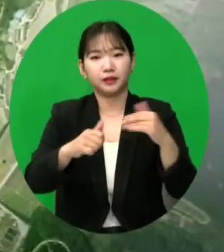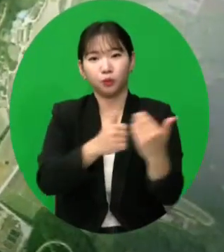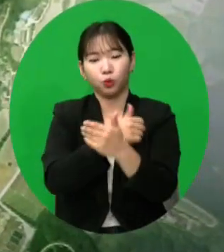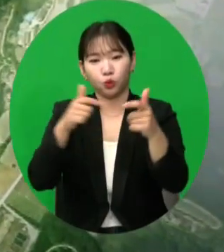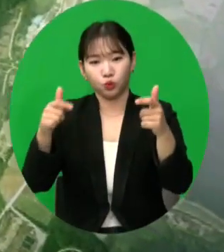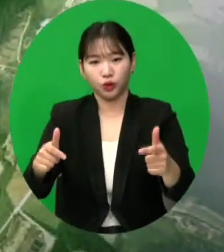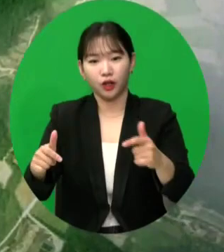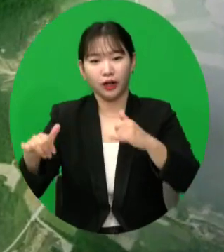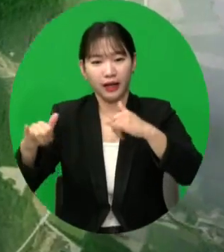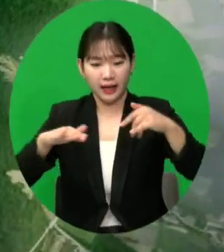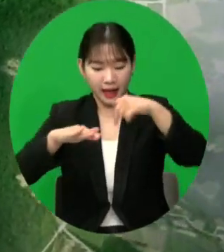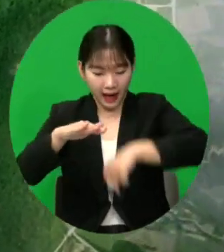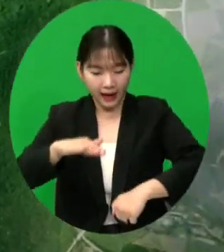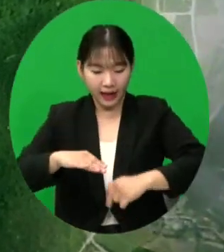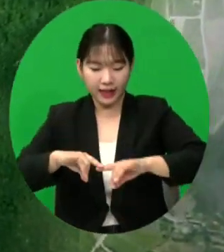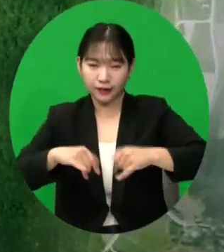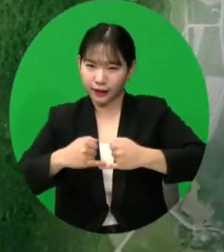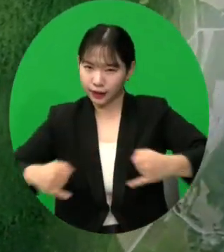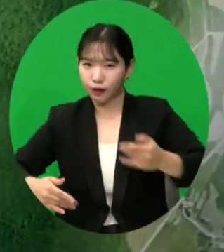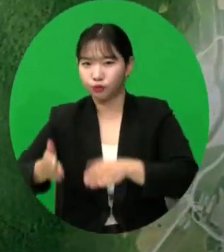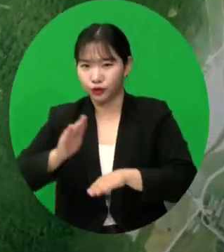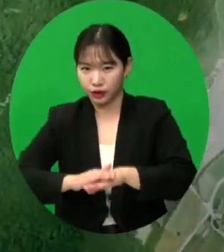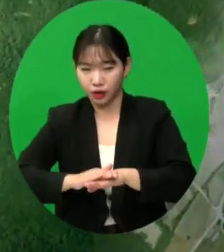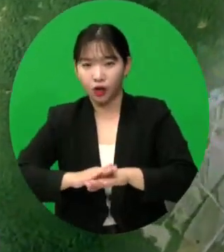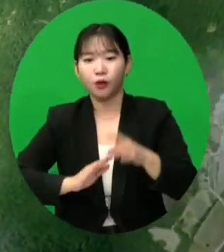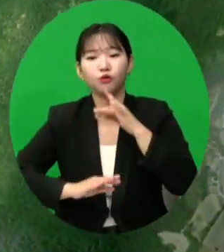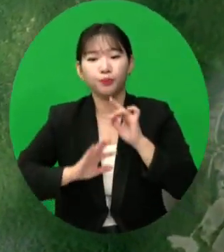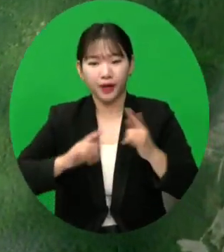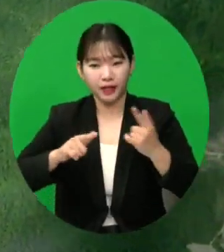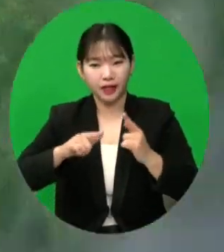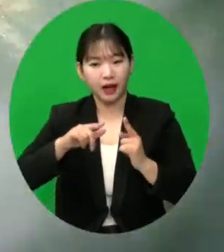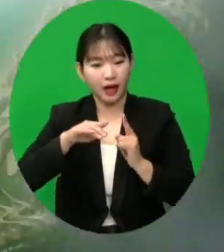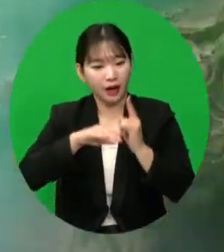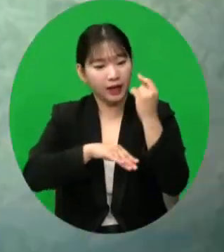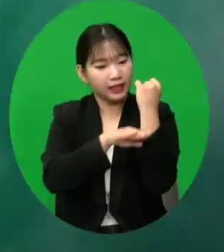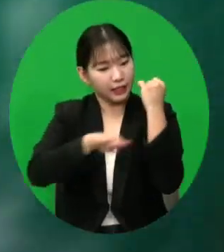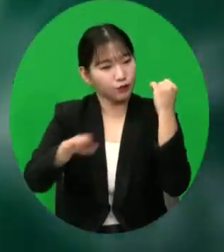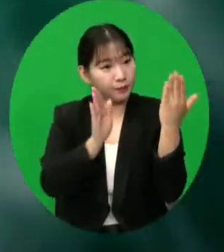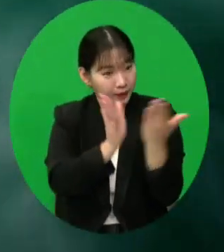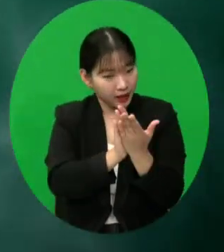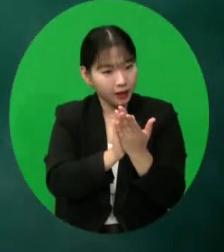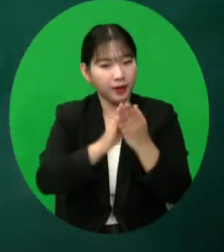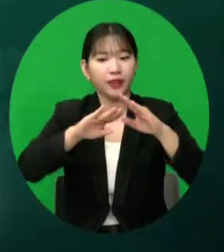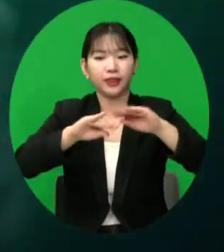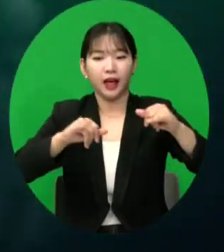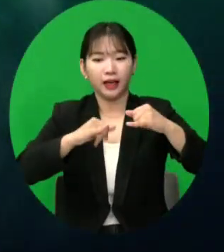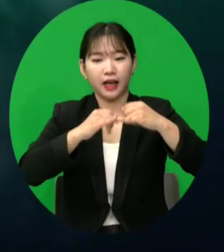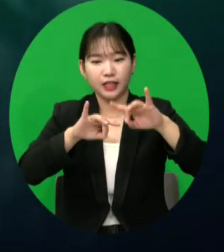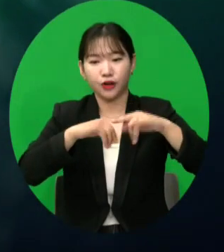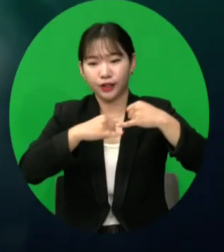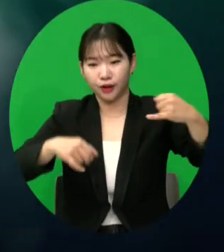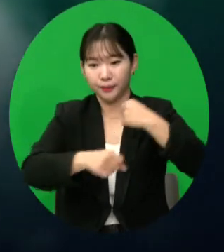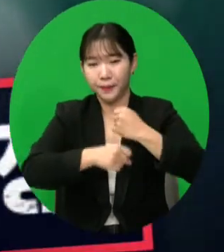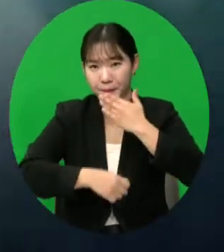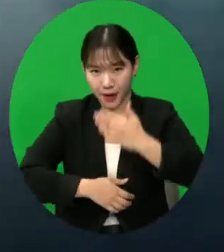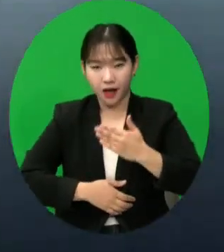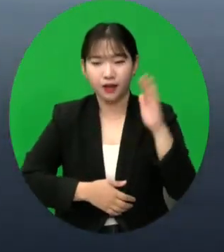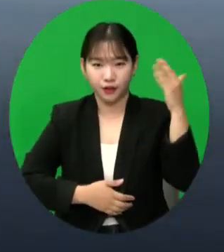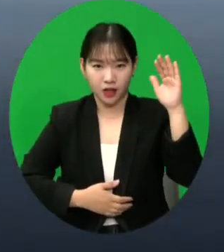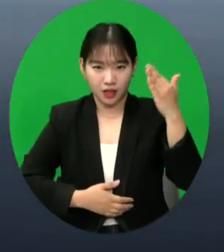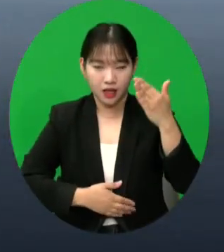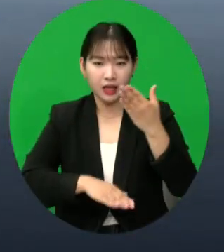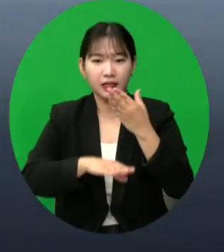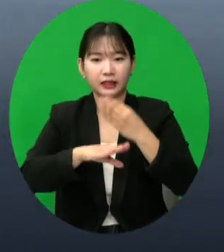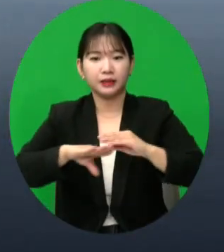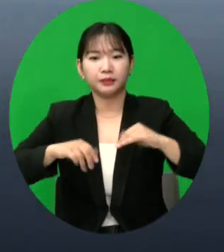해저 송전선로뿐만 아니라 일정 기준을 만족하는 육상선로 설치도 가능해집니다. 이 같은 근거를 담은